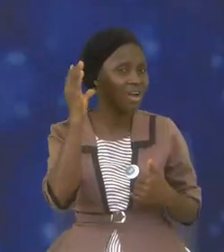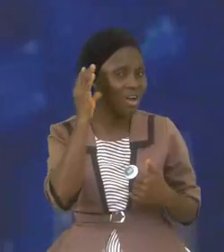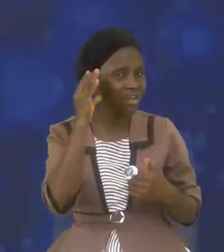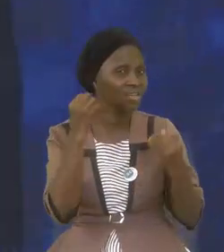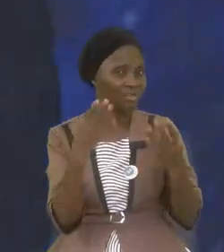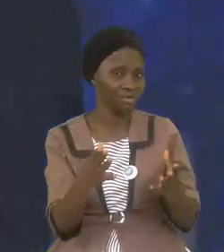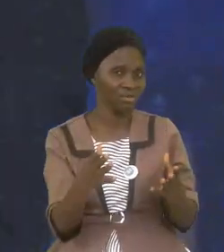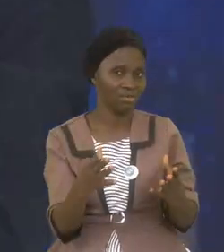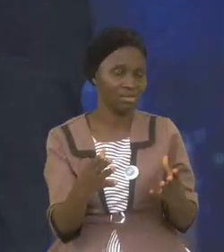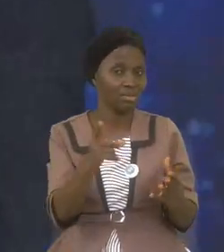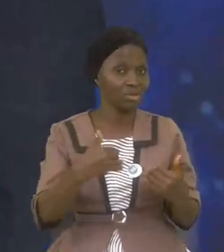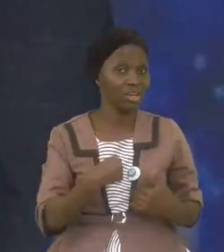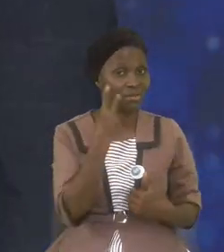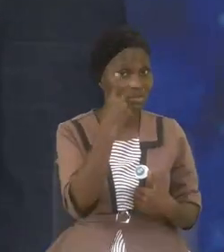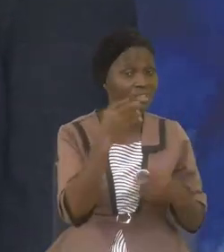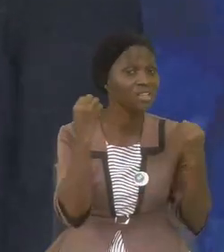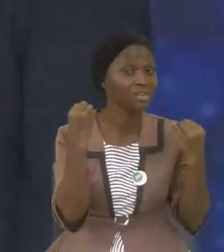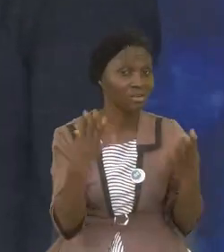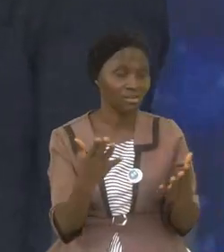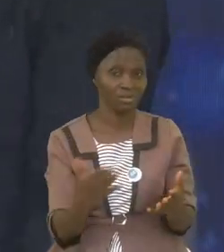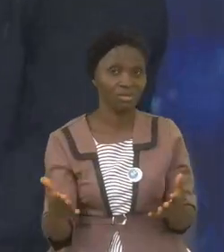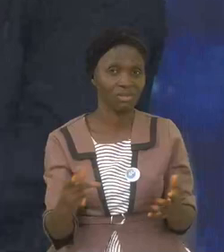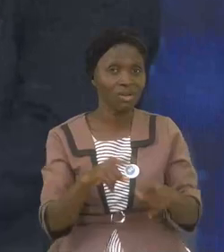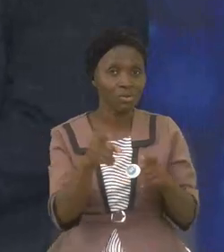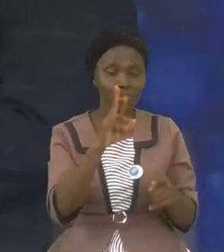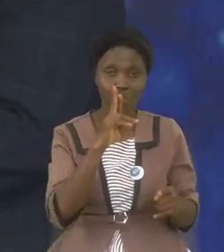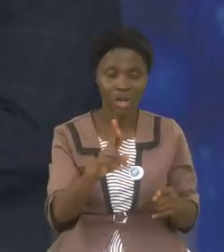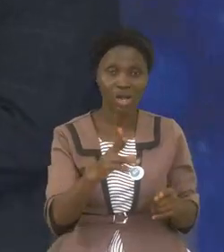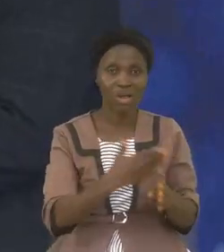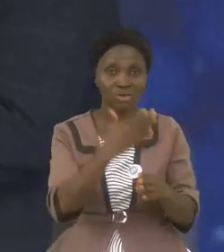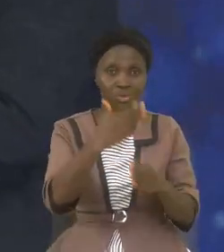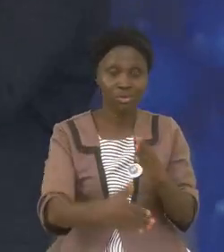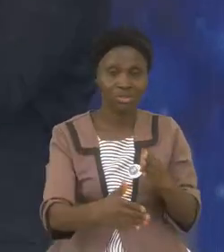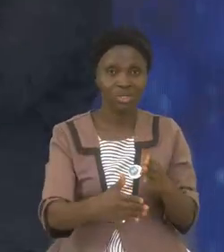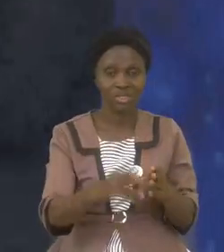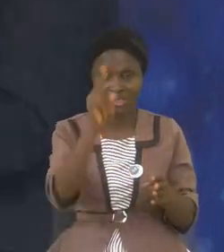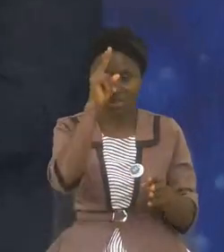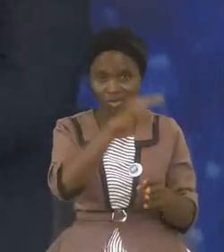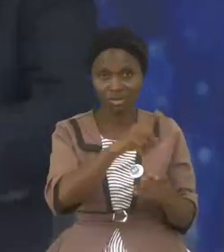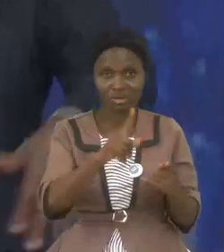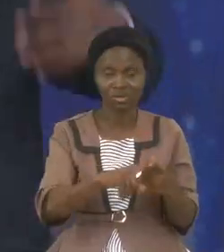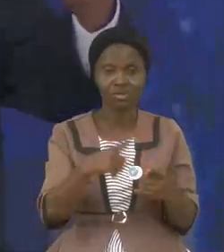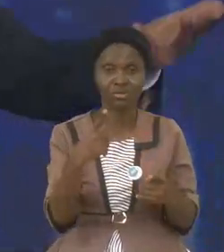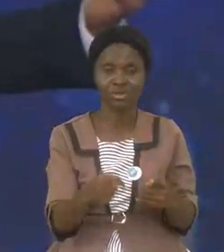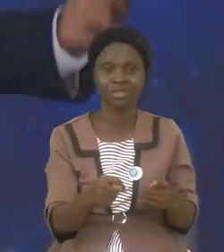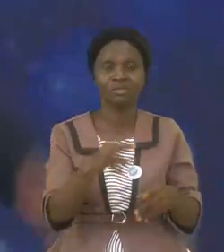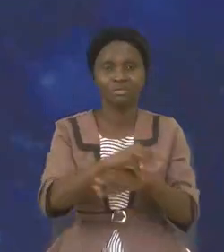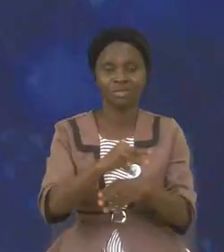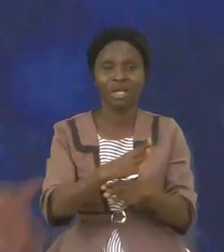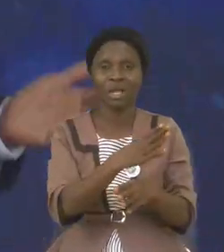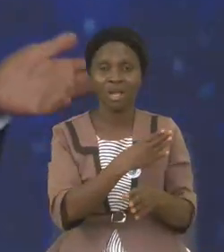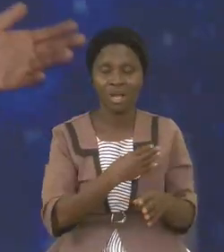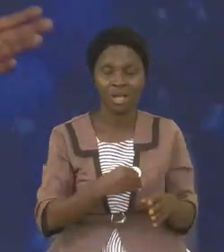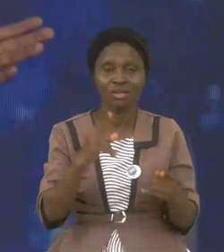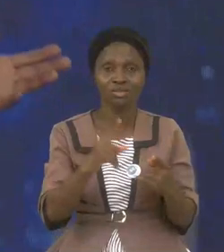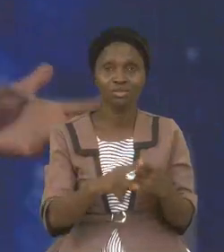incorrigibilité, tu as vu le Seigneur, tu as entendu les paroles du Seigneur. Tu ne peux pas dire que tu es ignorant de